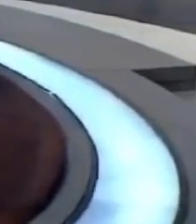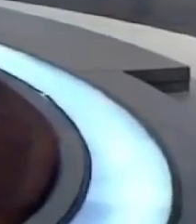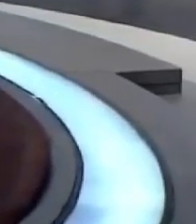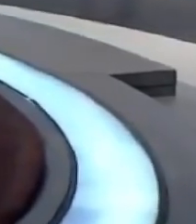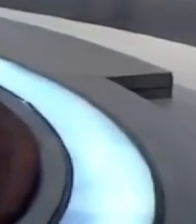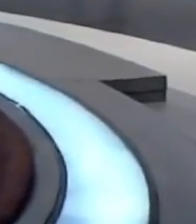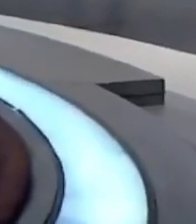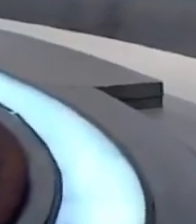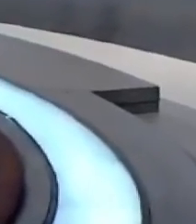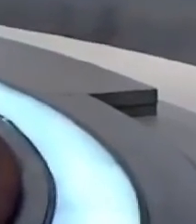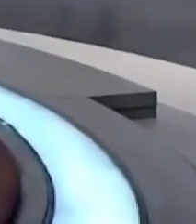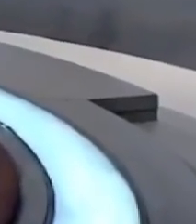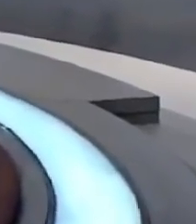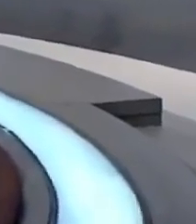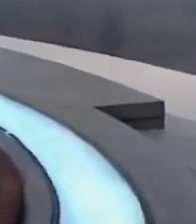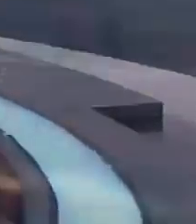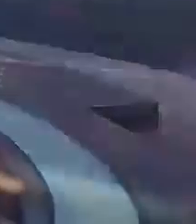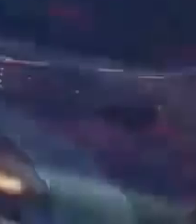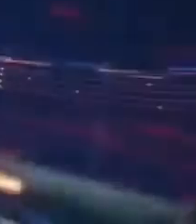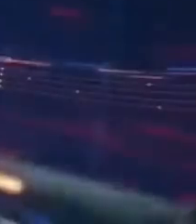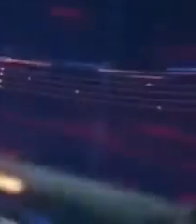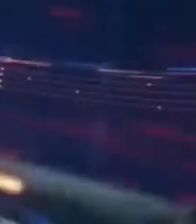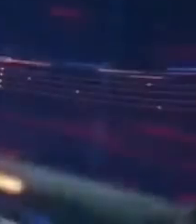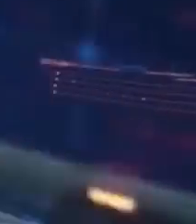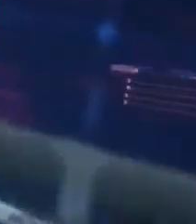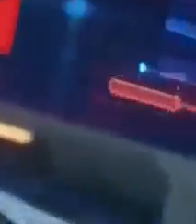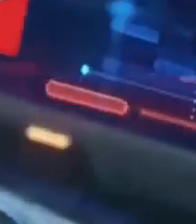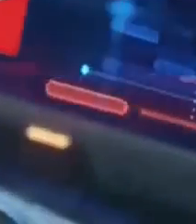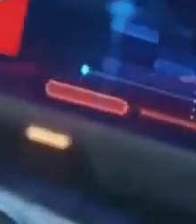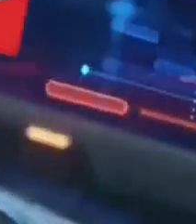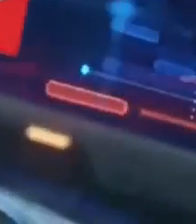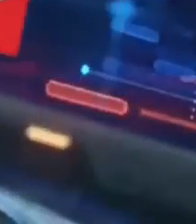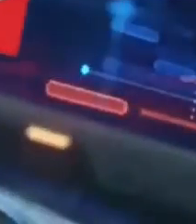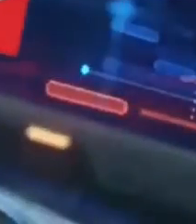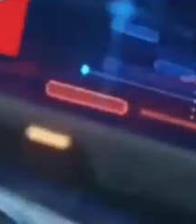хүргэхээр Бачрагал студид ажиллаж байна. Оромын төргий. Баярлалаа.